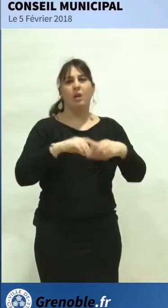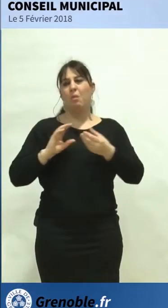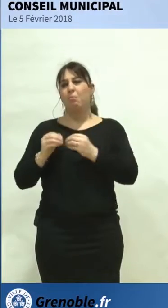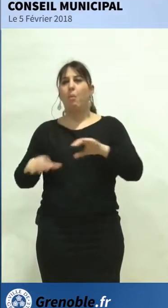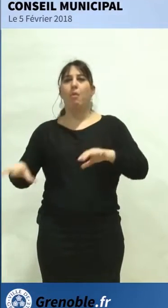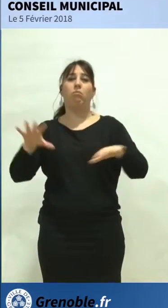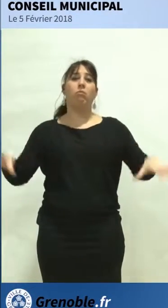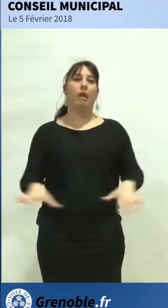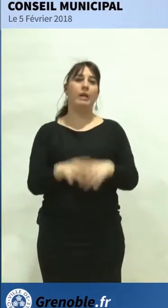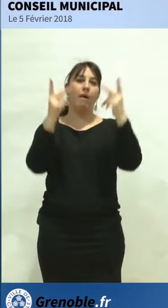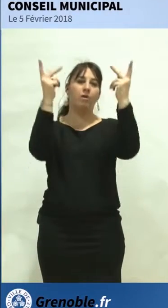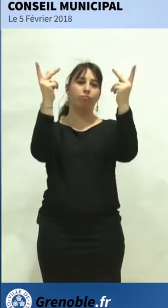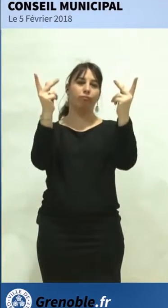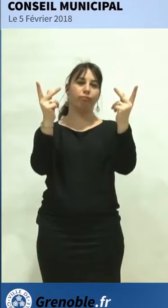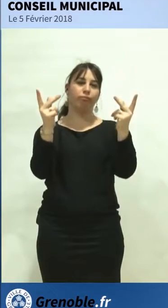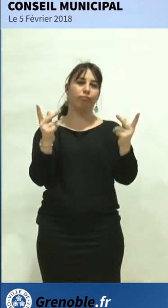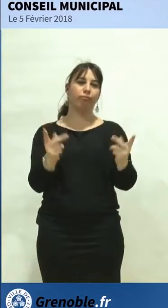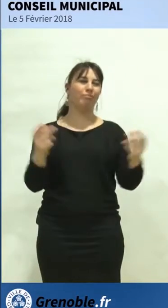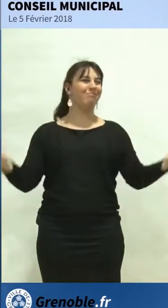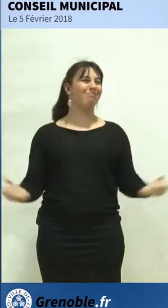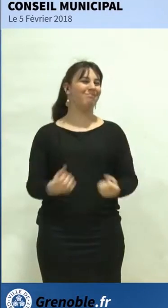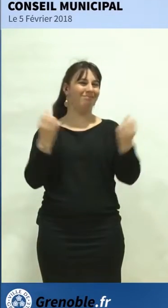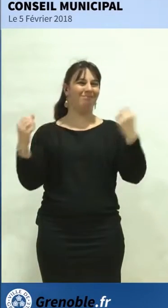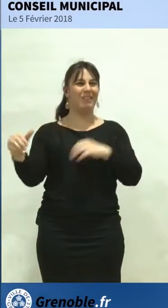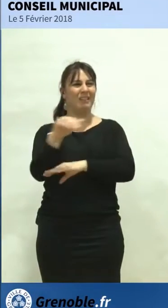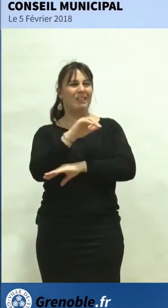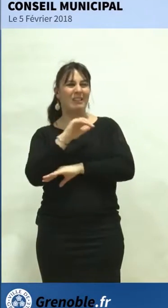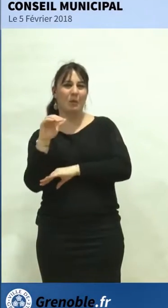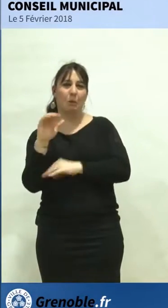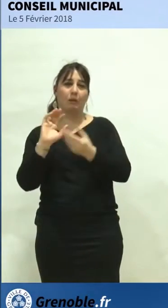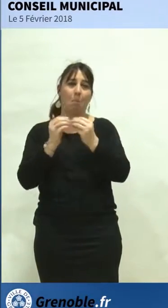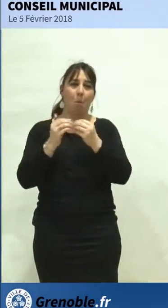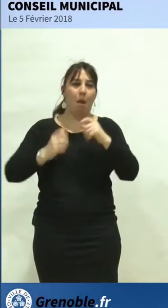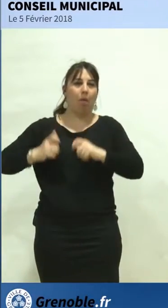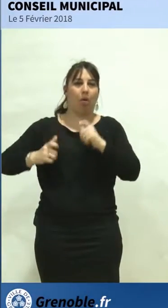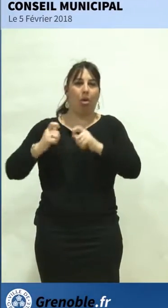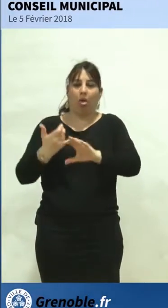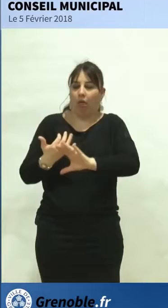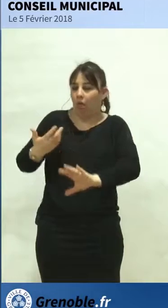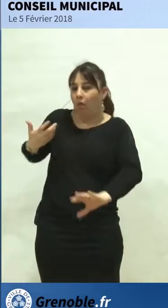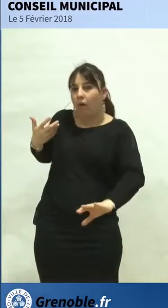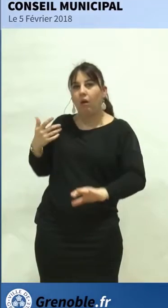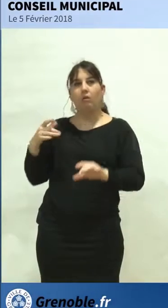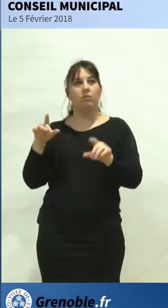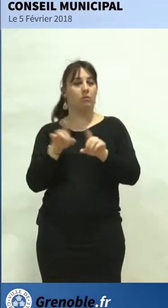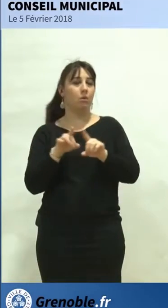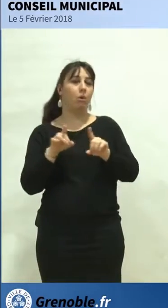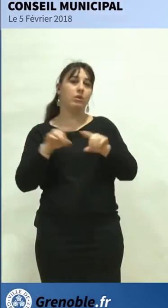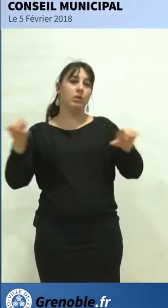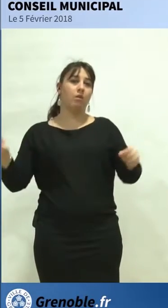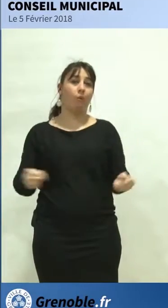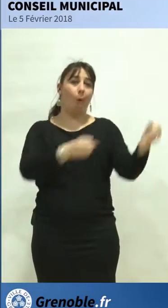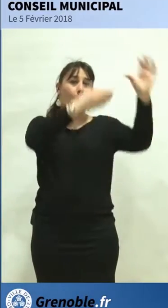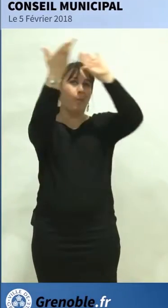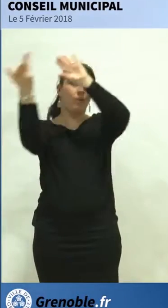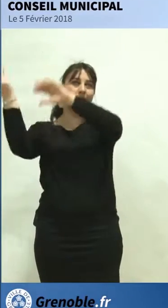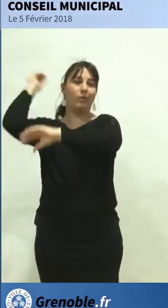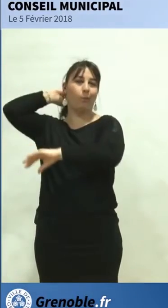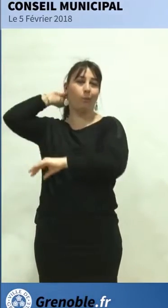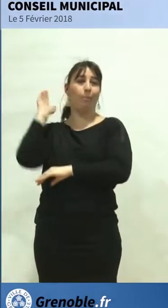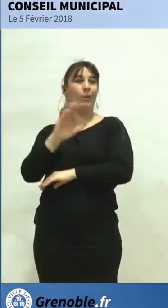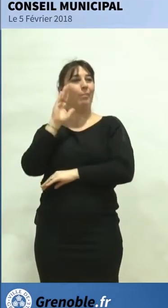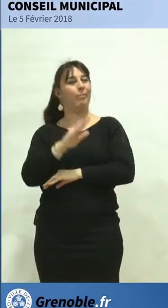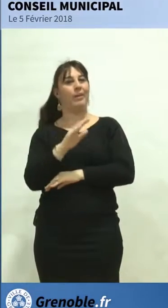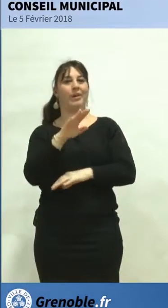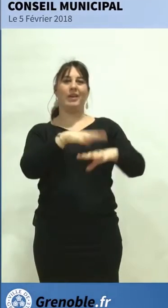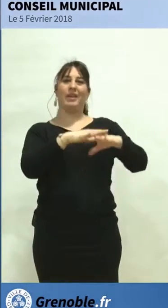mauvaise image du quartier liée à une insécurité qui perdure et aussi à beaucoup de représentations. Nous savons